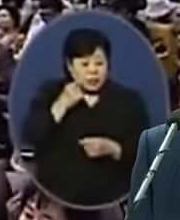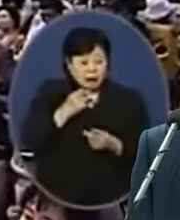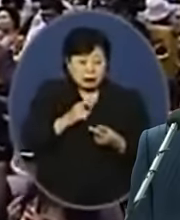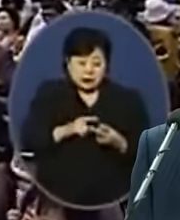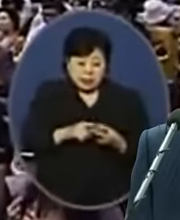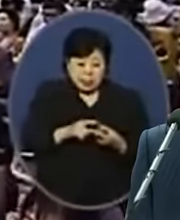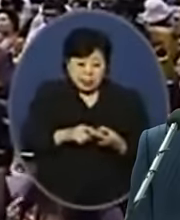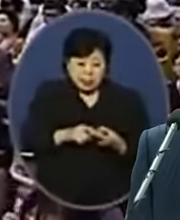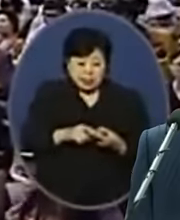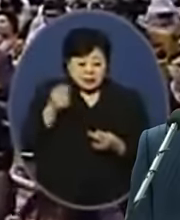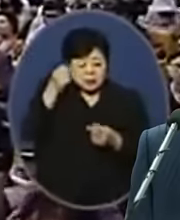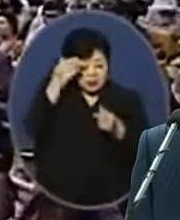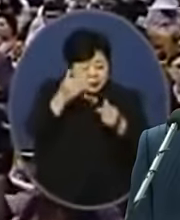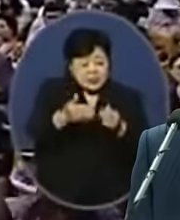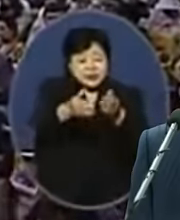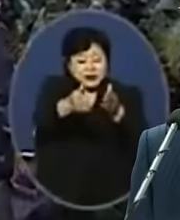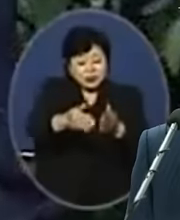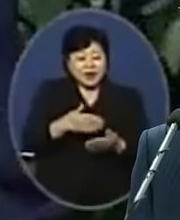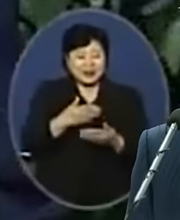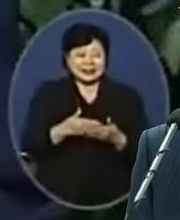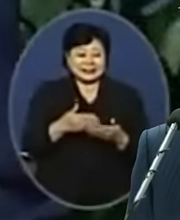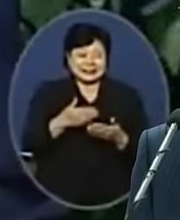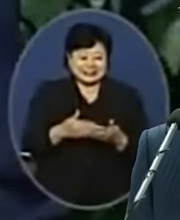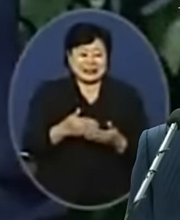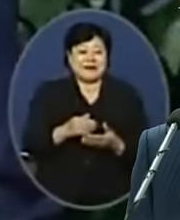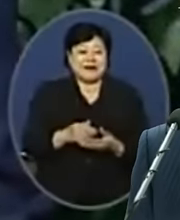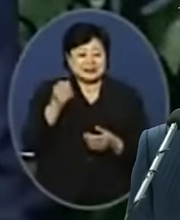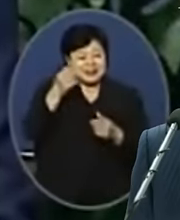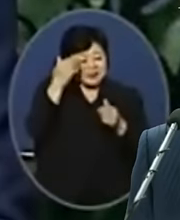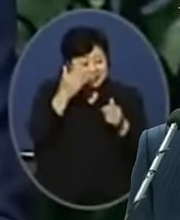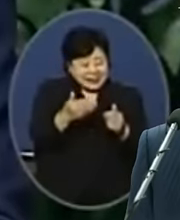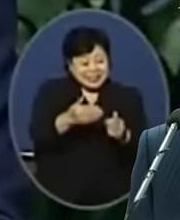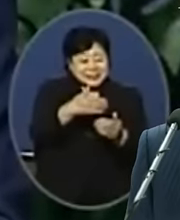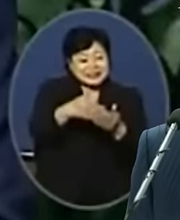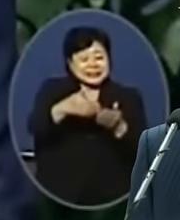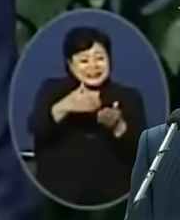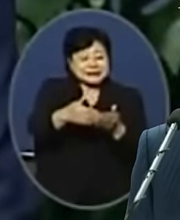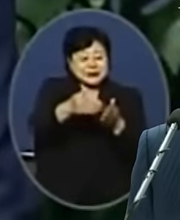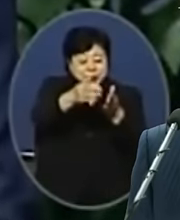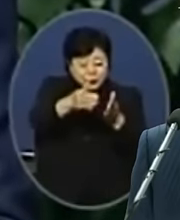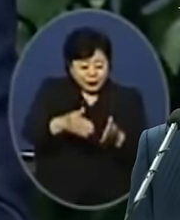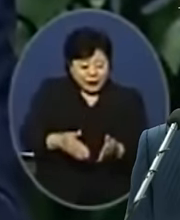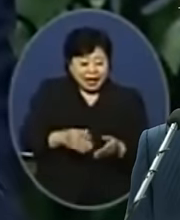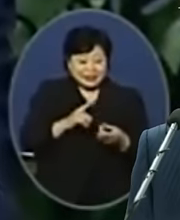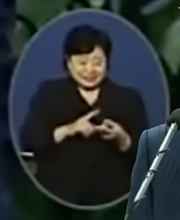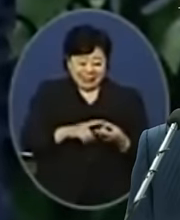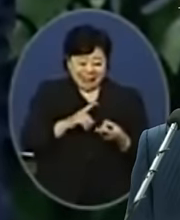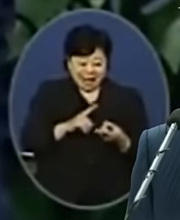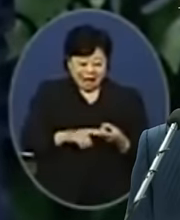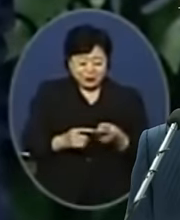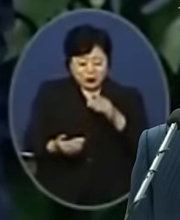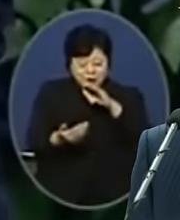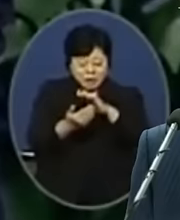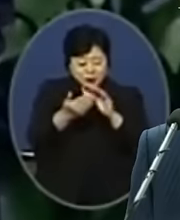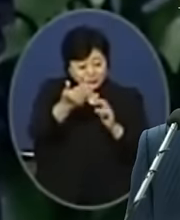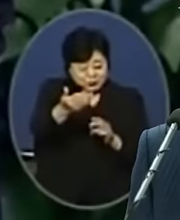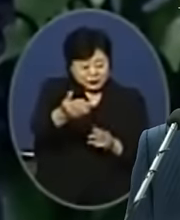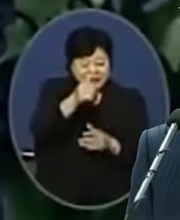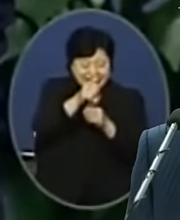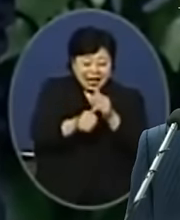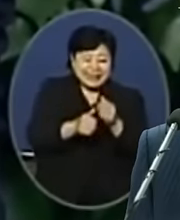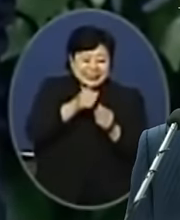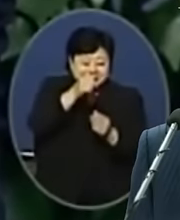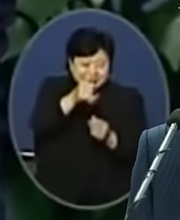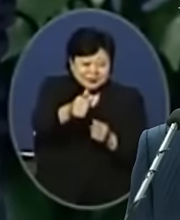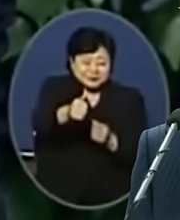것을 성령을 통해서 그림을 그려놓으면 성령이 그 그림을 그린 대로 이루어주셔서